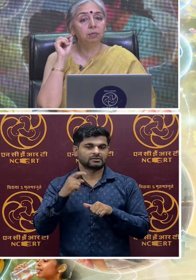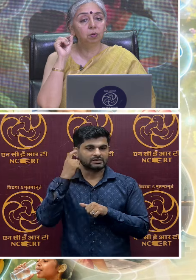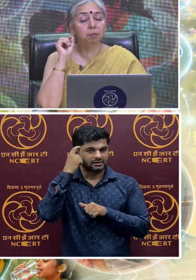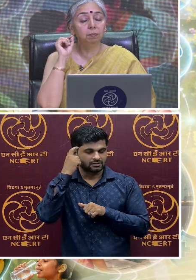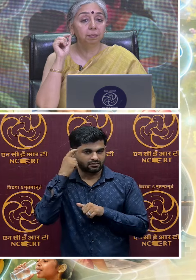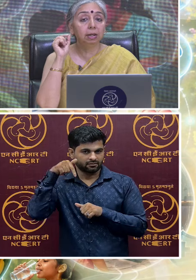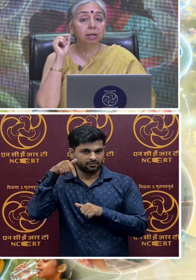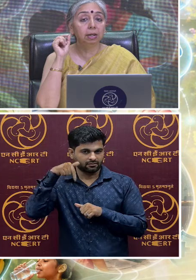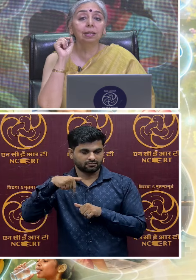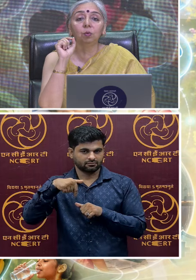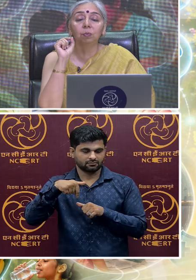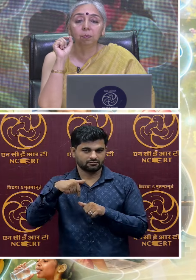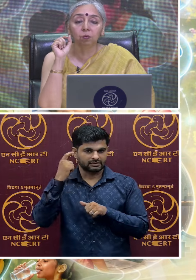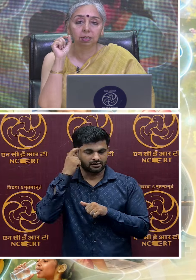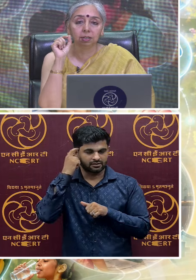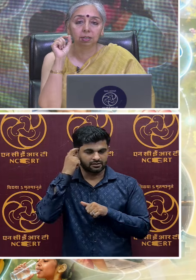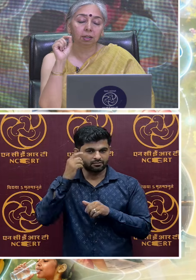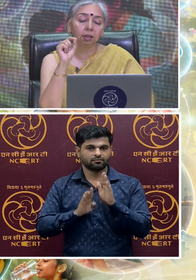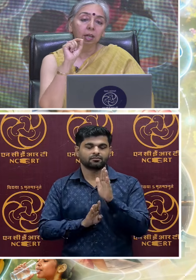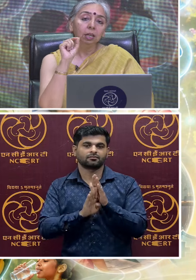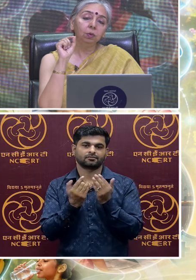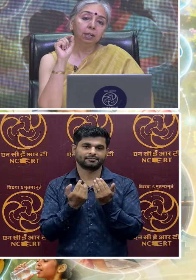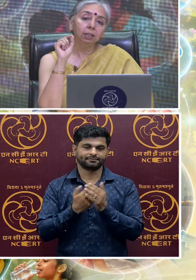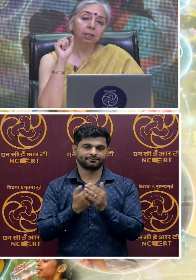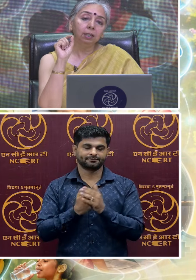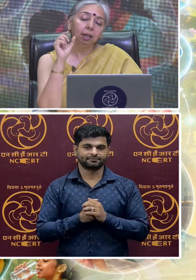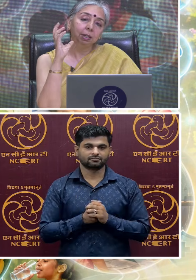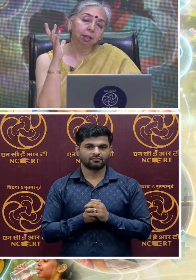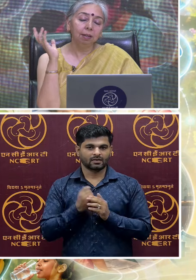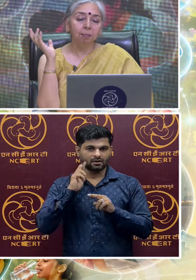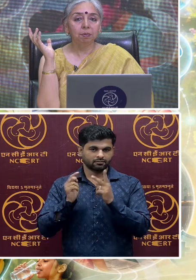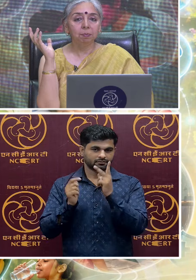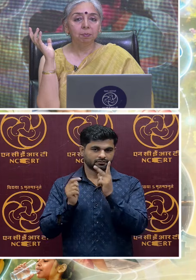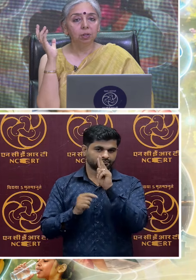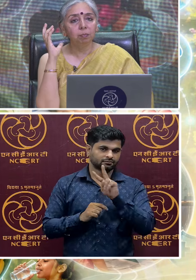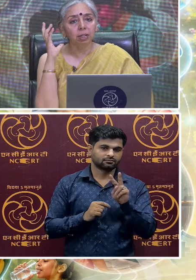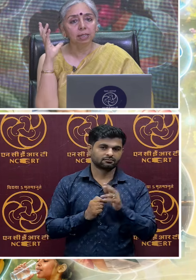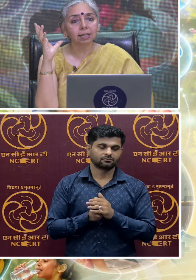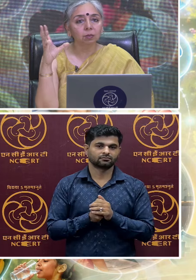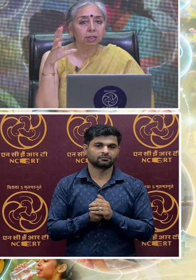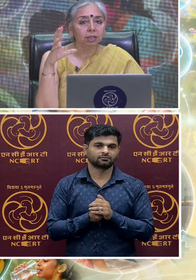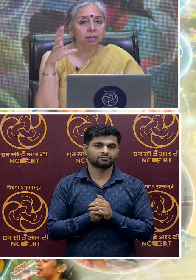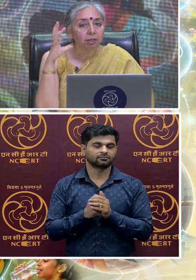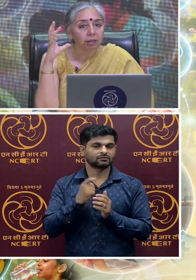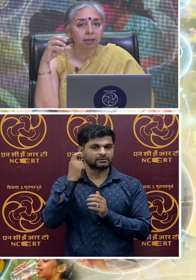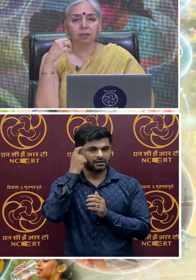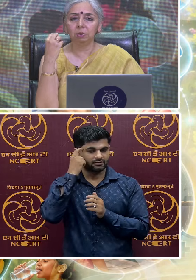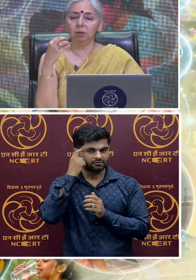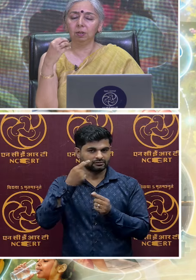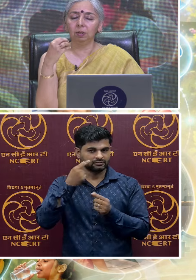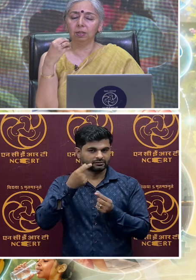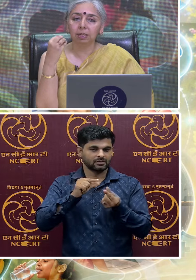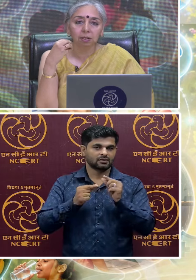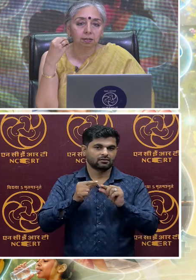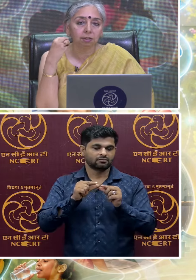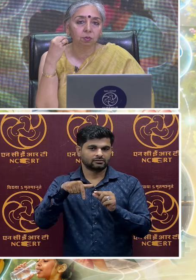हम इसको अपनी मेंटल हेल्थ को भी इम्प्रूव कर सकेंगे. इफ़ यू लुक एट, आई मीन अगर ले मैन में बोलें तो ब्रेन इज़ लाइक अ केमिकल फैक्ट्री. उसमें से